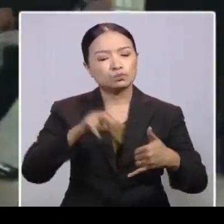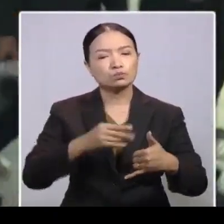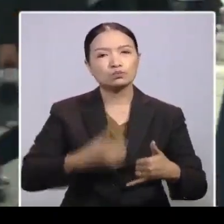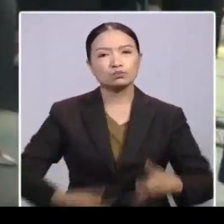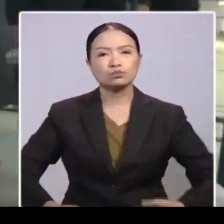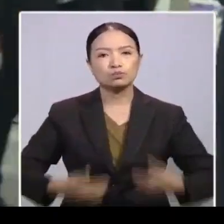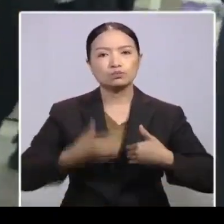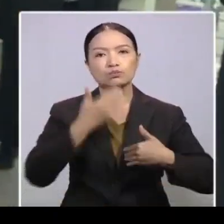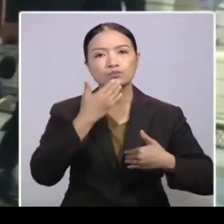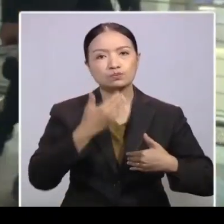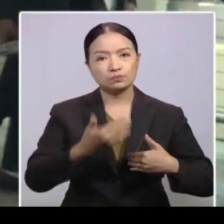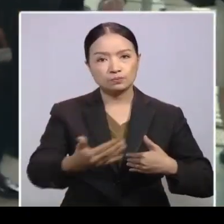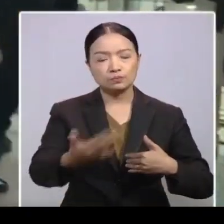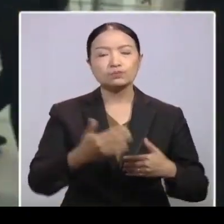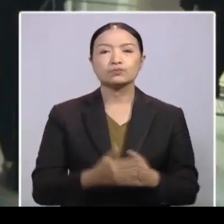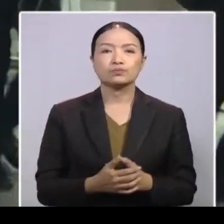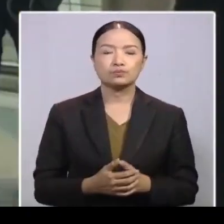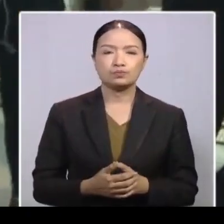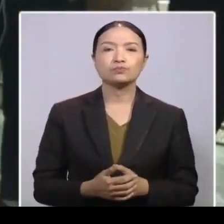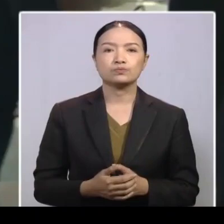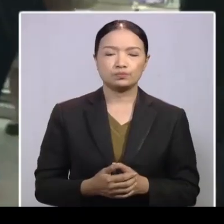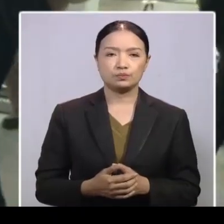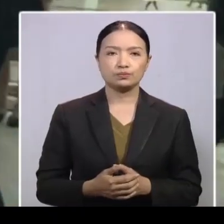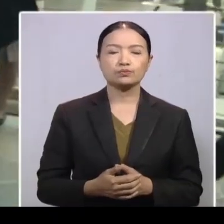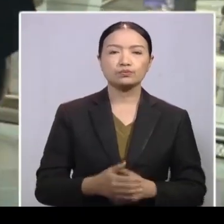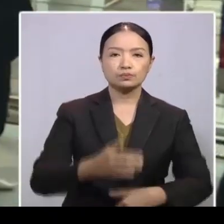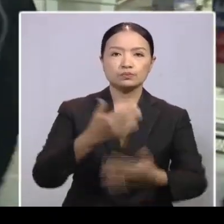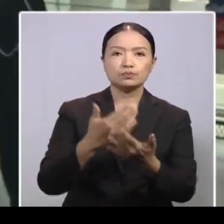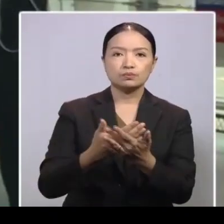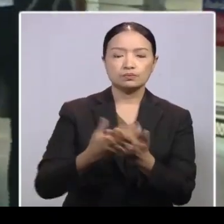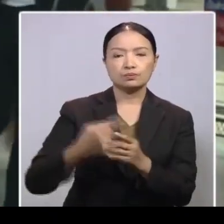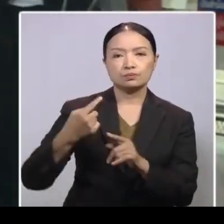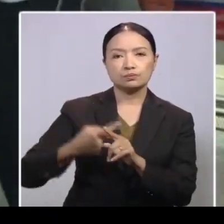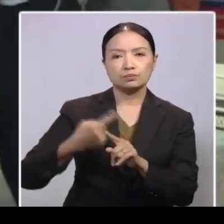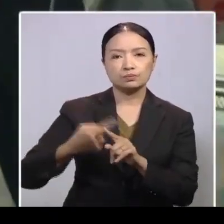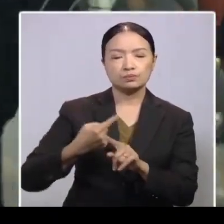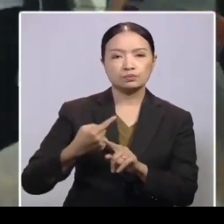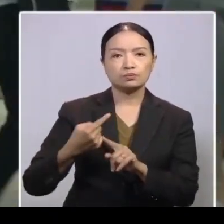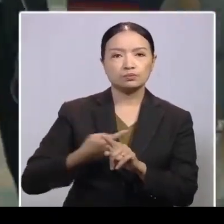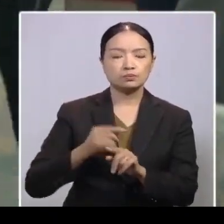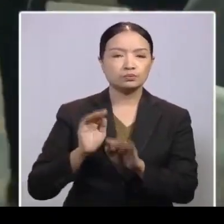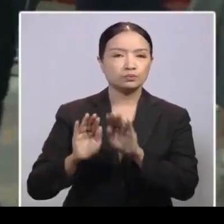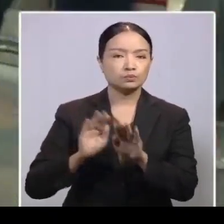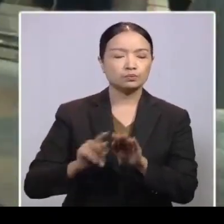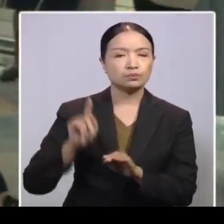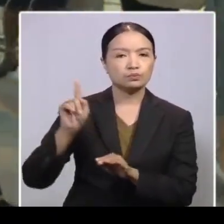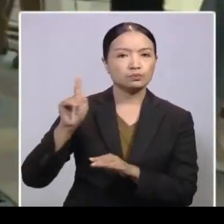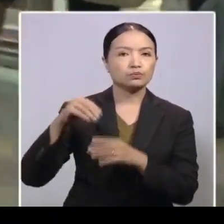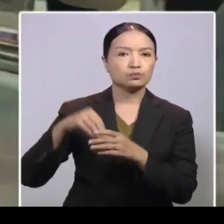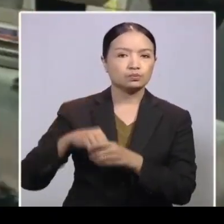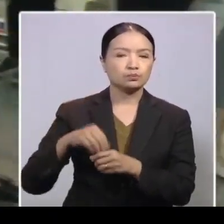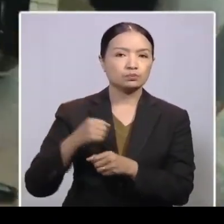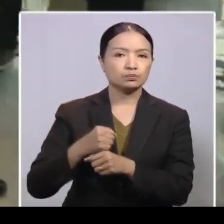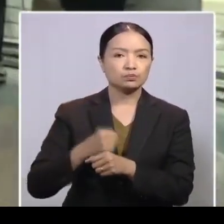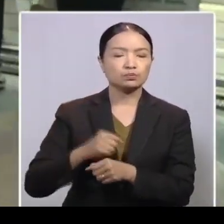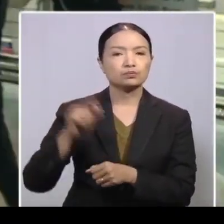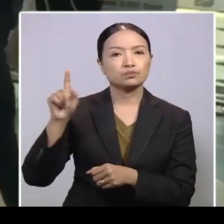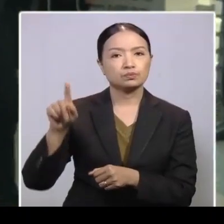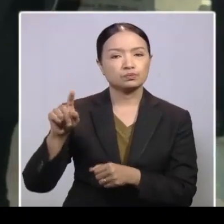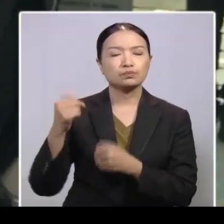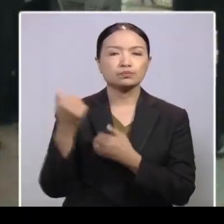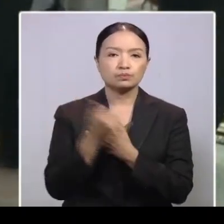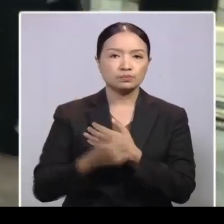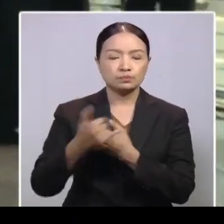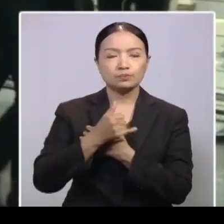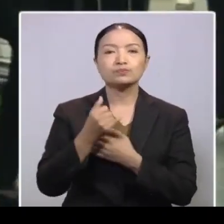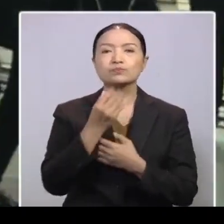ะครับก็จะให้เทียบกับเงินเดือนนะฮะที่ทำงานอยู่ที่อิสราเอลส่วนผู้เสียชีวิตทางการอิสราเอลยืนยัน